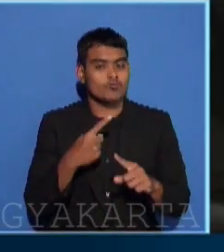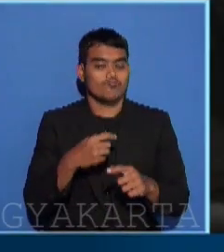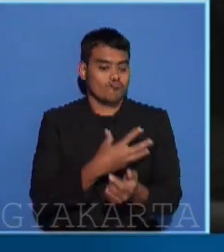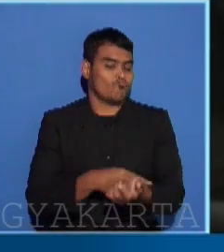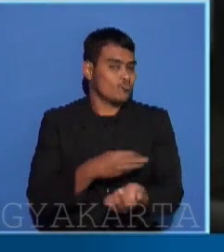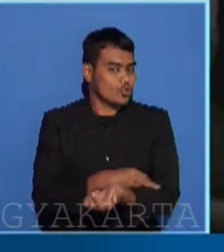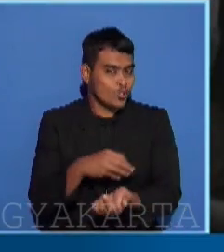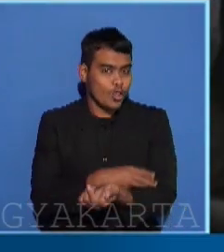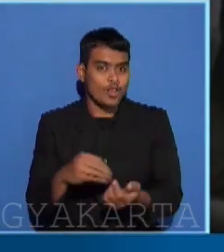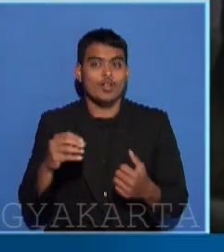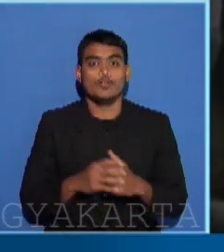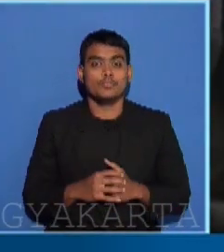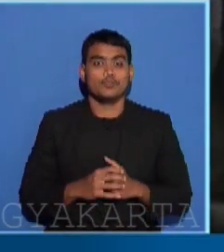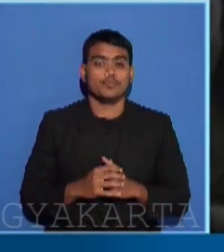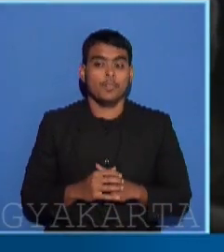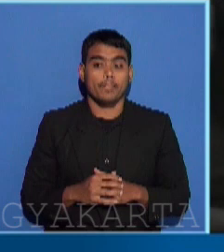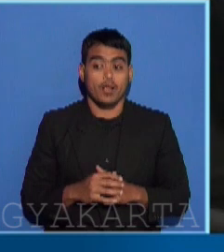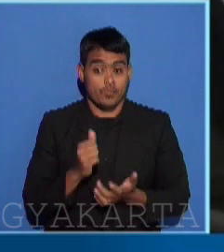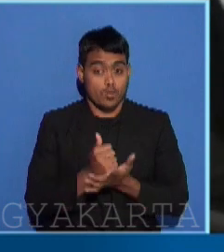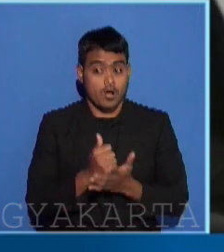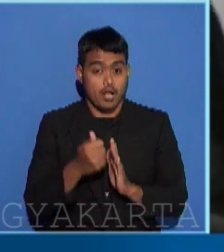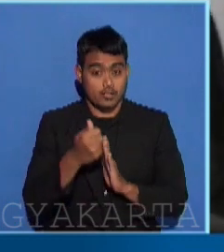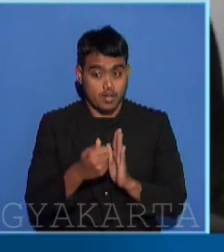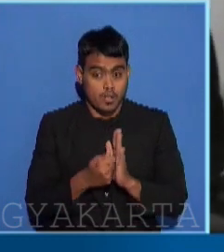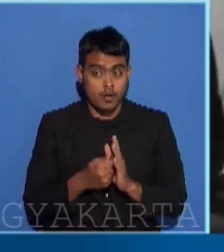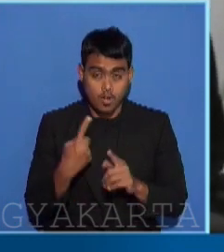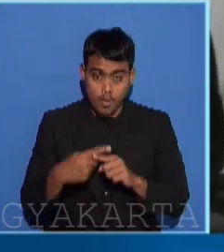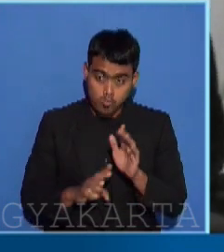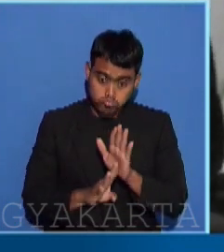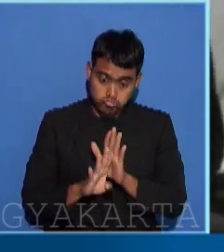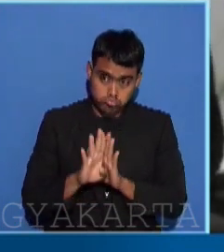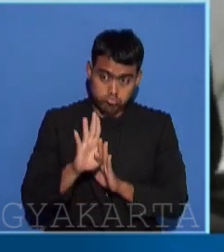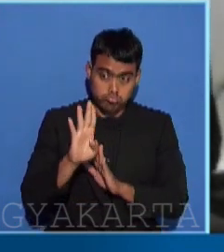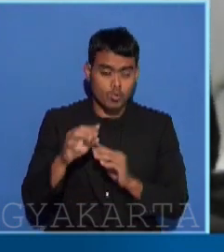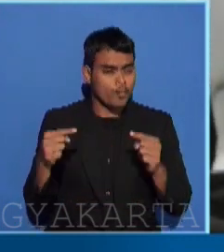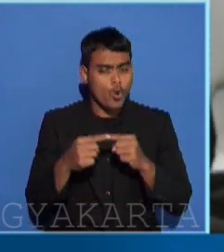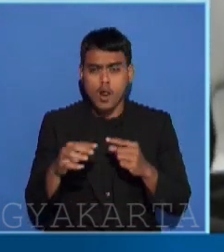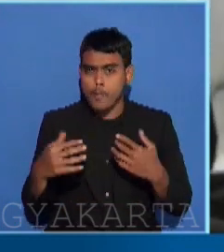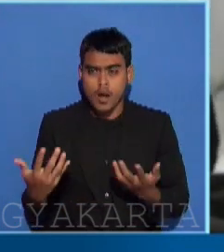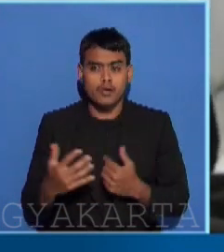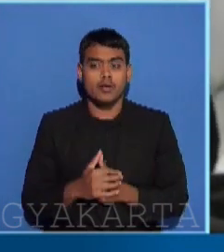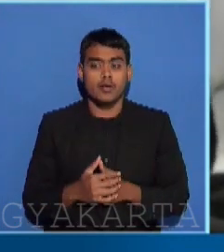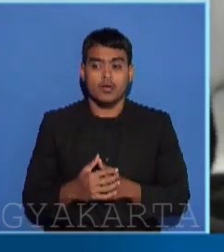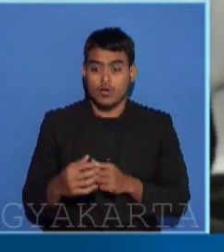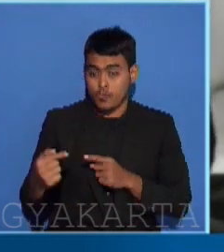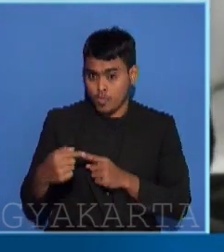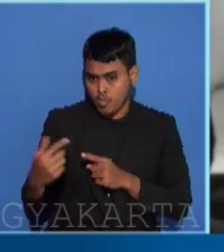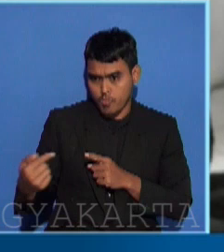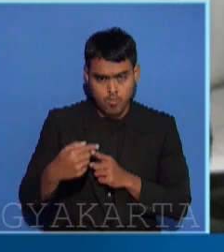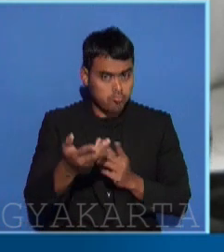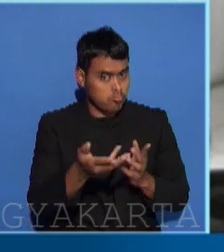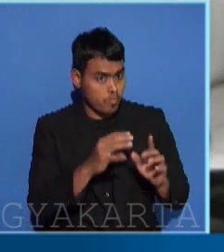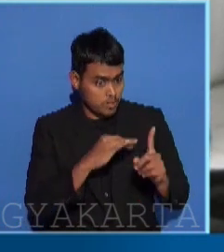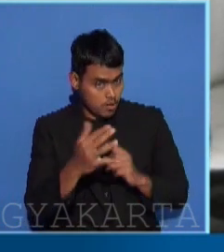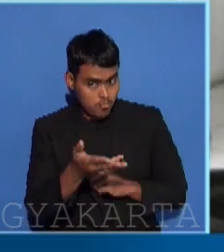Vaksin itu adalah tujuan yang sangat mulia karena bertujuan untuk membantu warga masyarakat yang sangat membutuhkan.